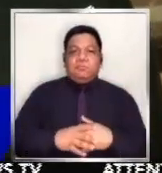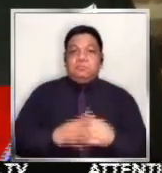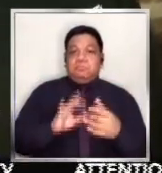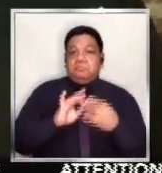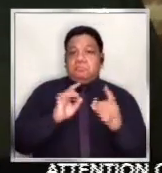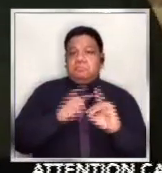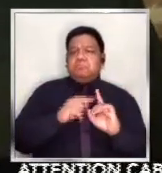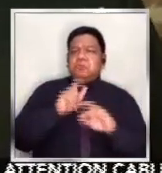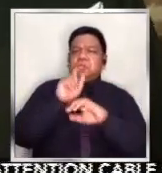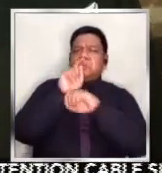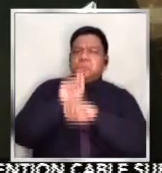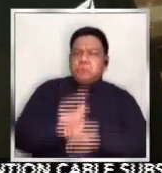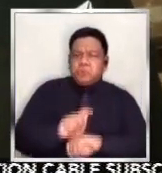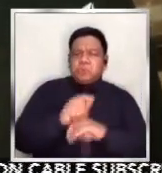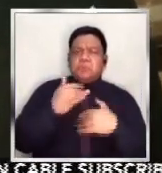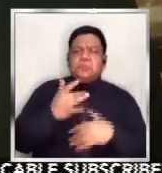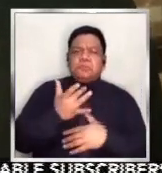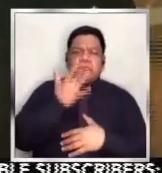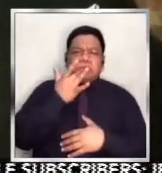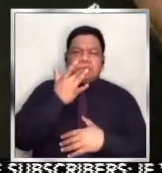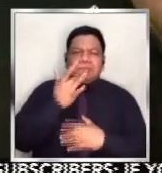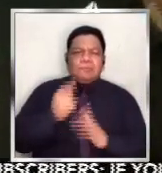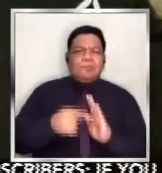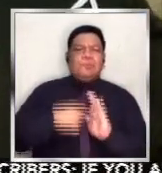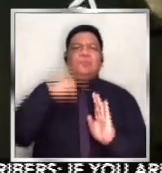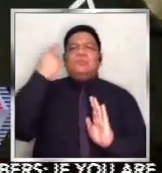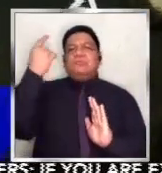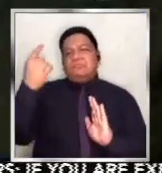minsan-minsan, matikman ng isa. Sa ano,